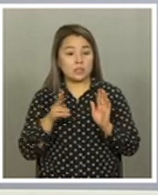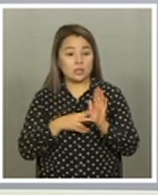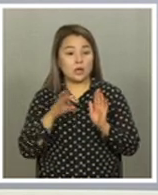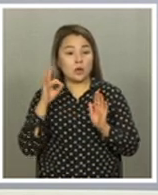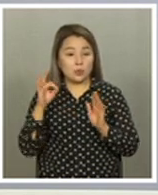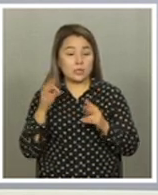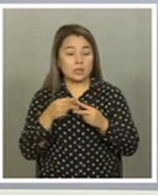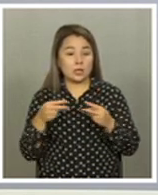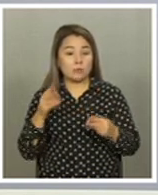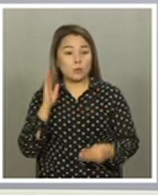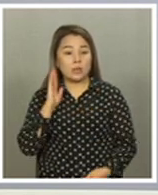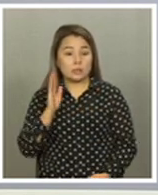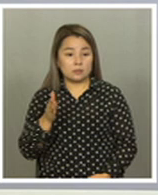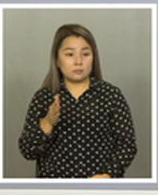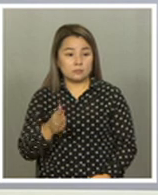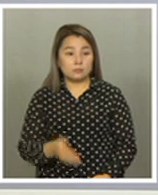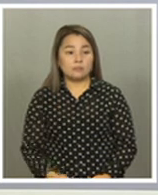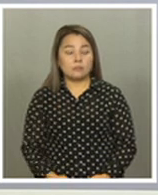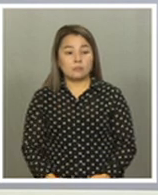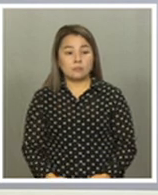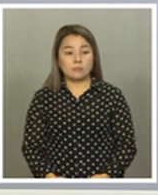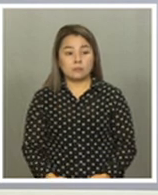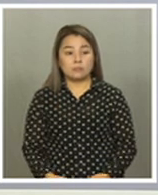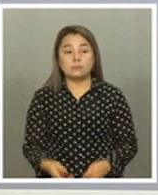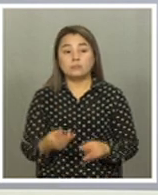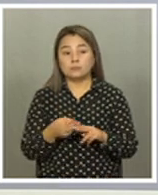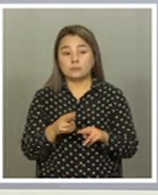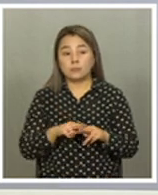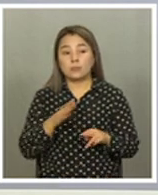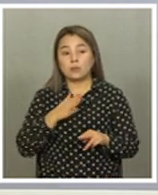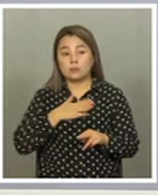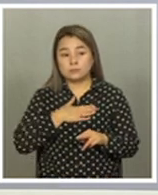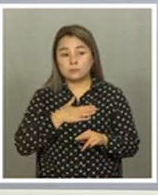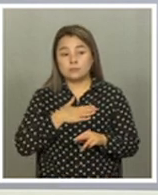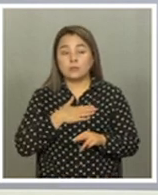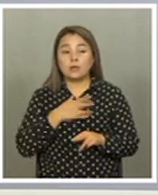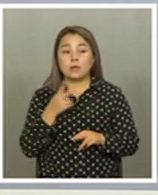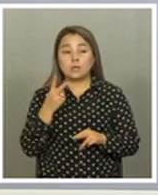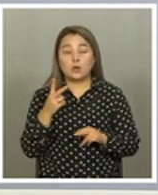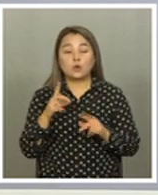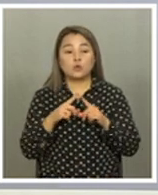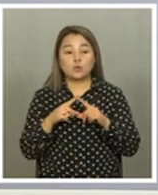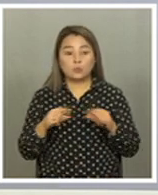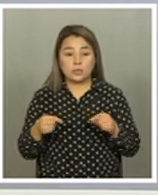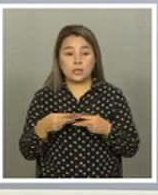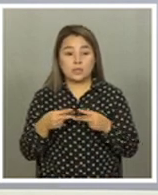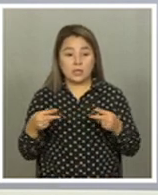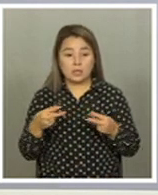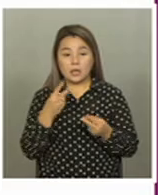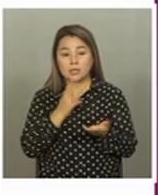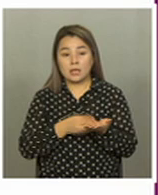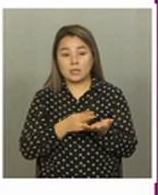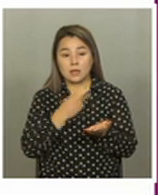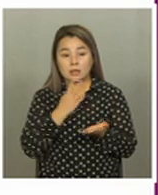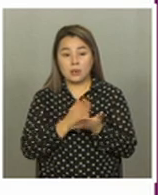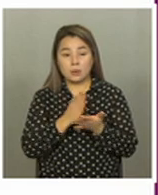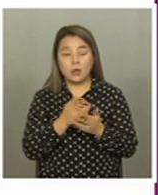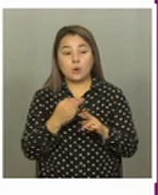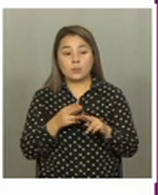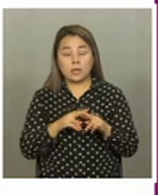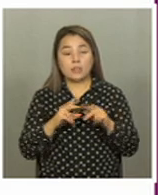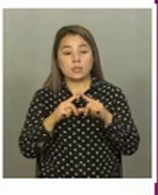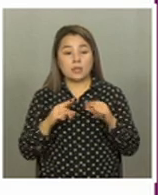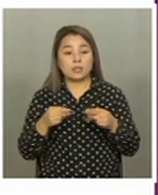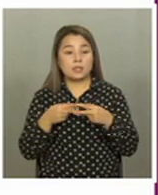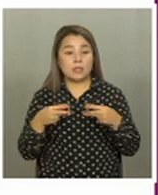тең болады. Сонымен балалар, біз мінекей 2-3 бұрыштың теңдігін дәлелдедік, және осы теңдігі